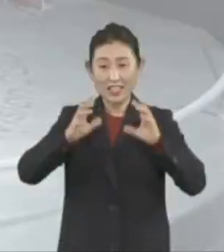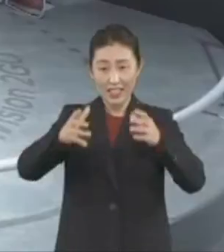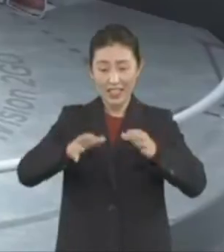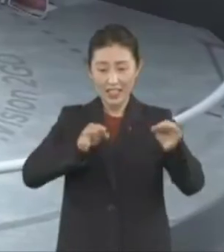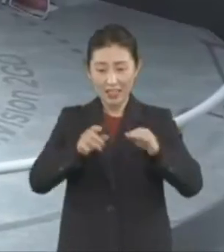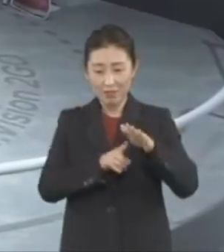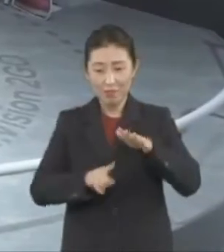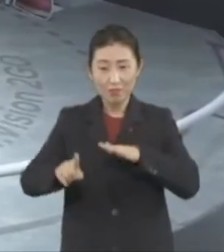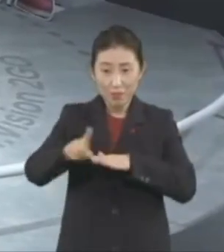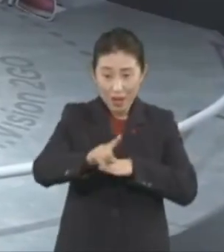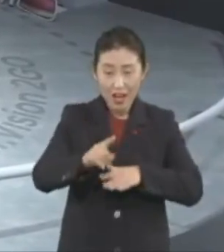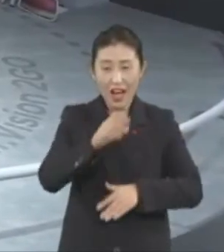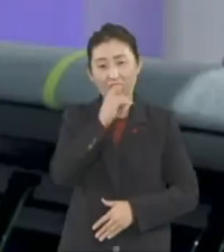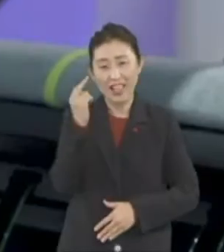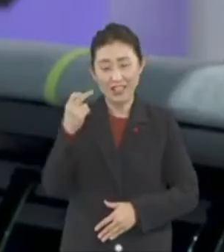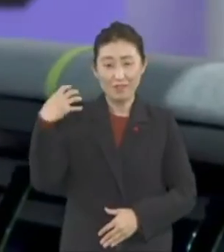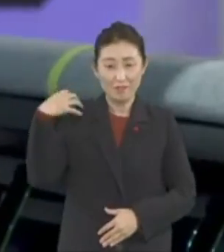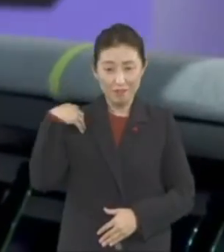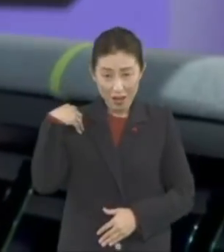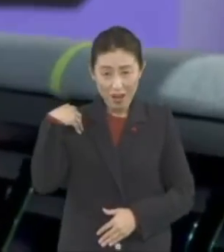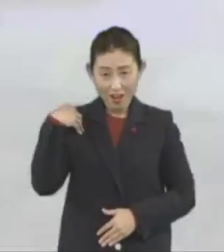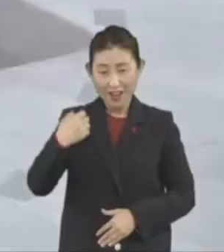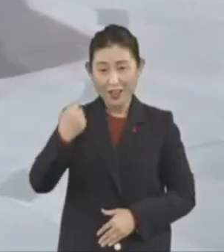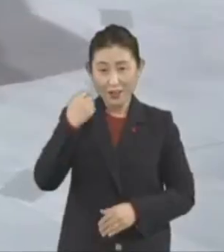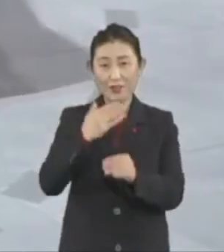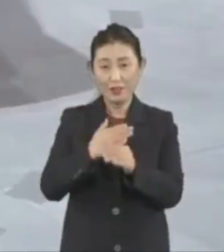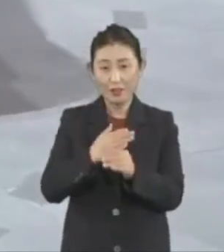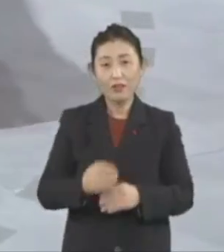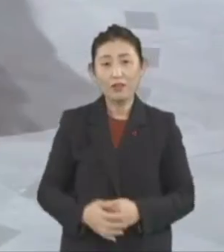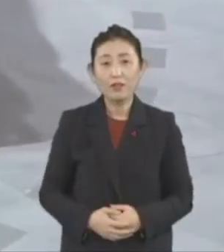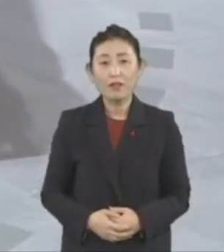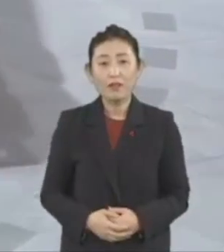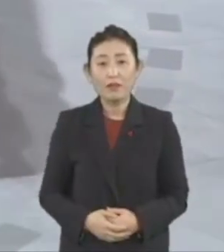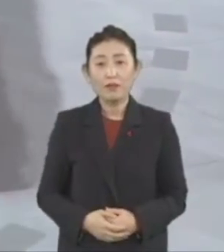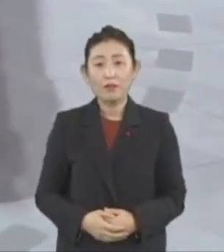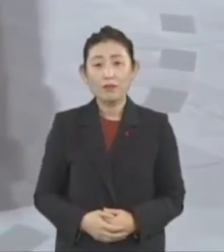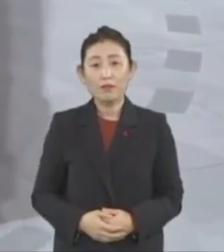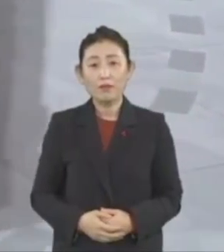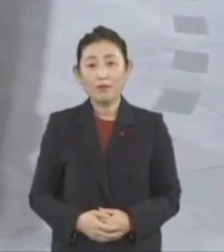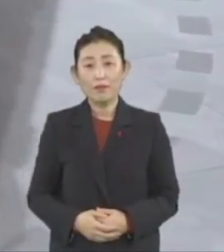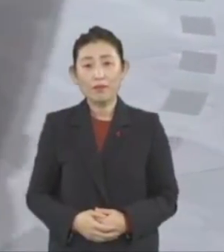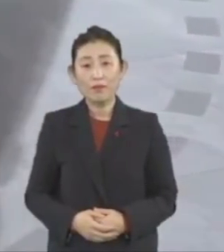뒤바뀌는 가운데 아산이 그 중심에 서고 있습니다. TJB 김세범입니다.